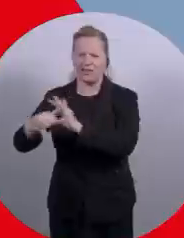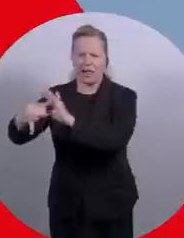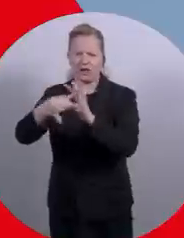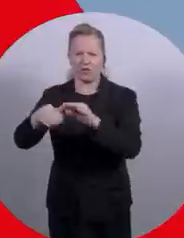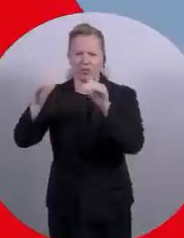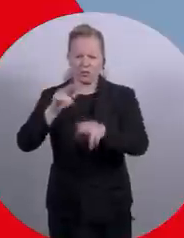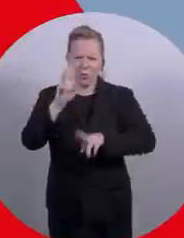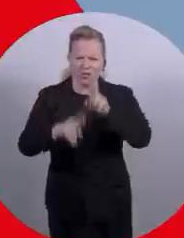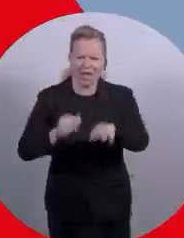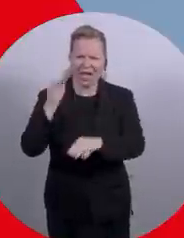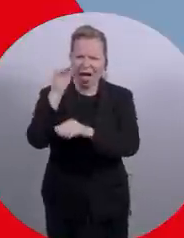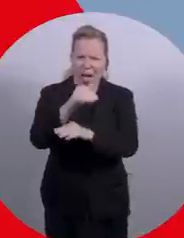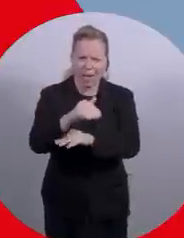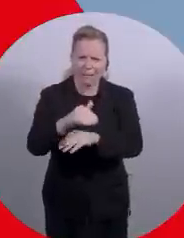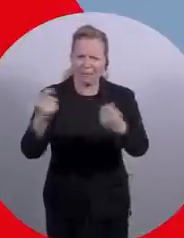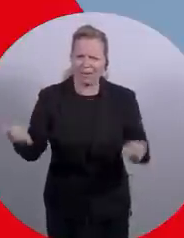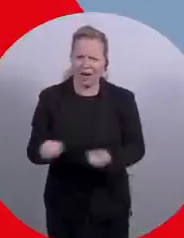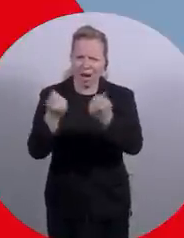betreiben warum betreibt